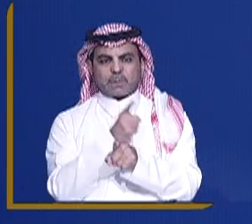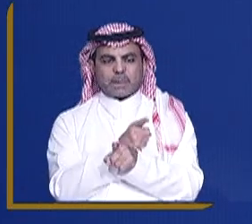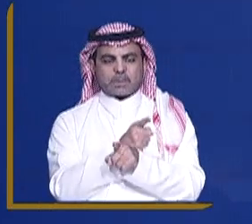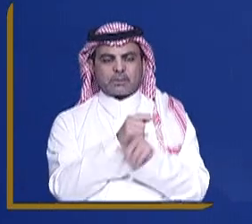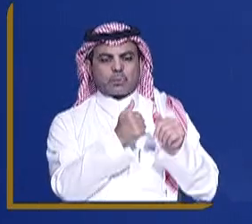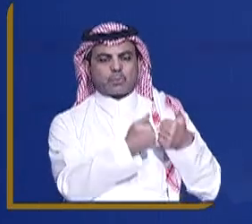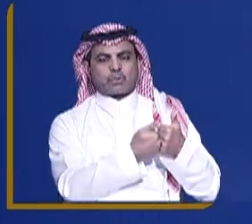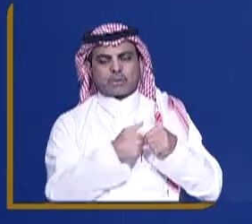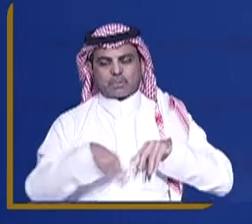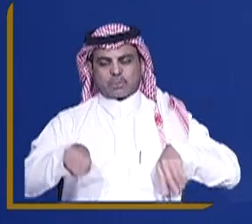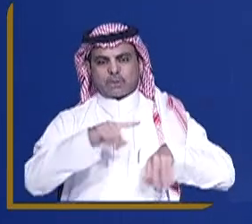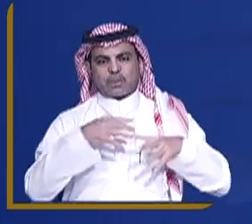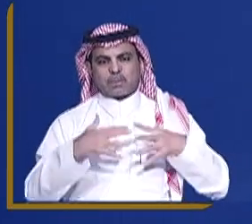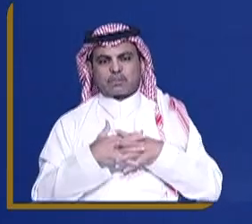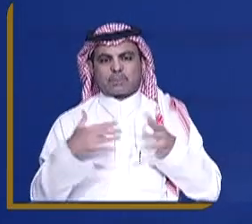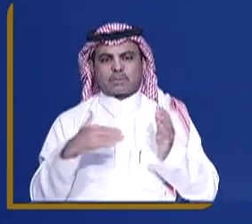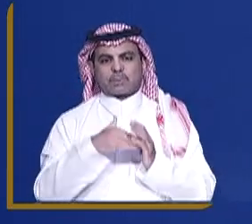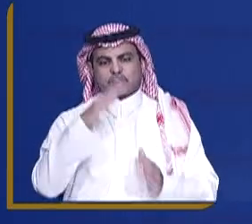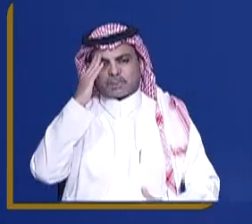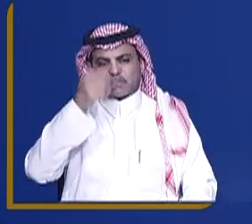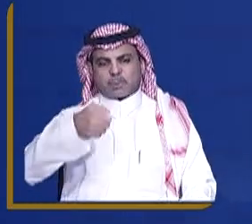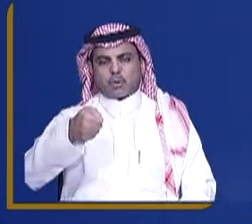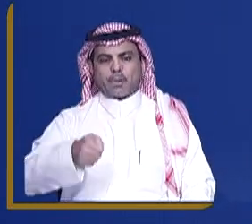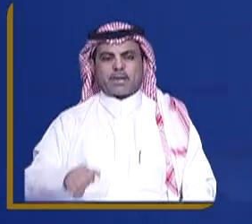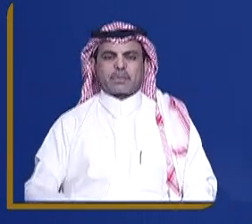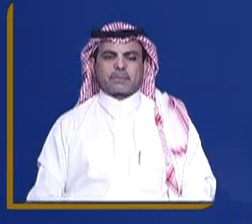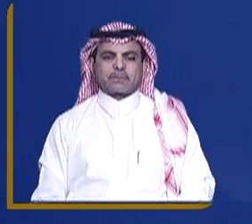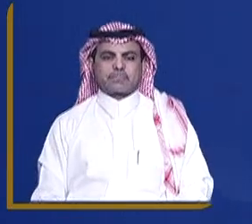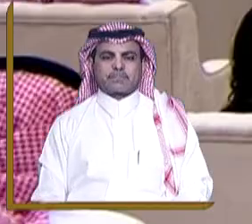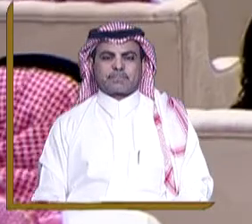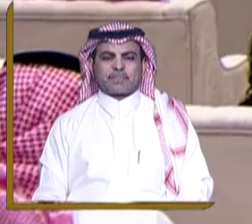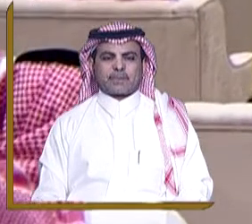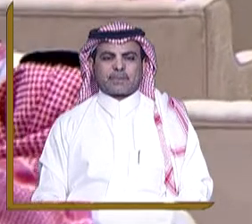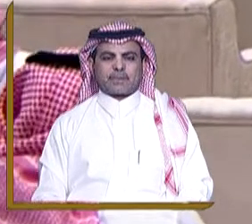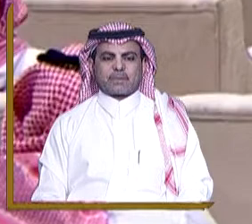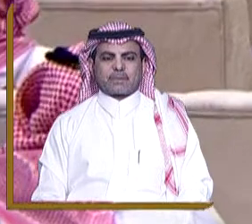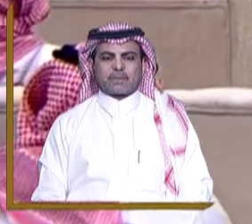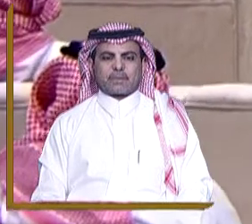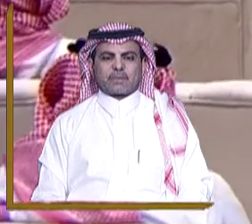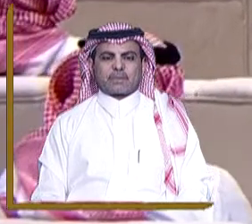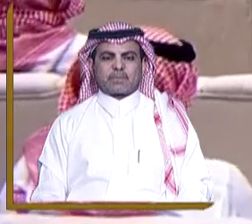والأسرة. والسلام عليكم ورحمة الله وبركاته.